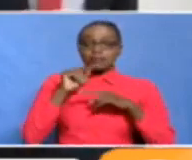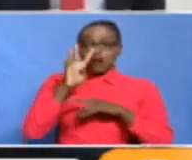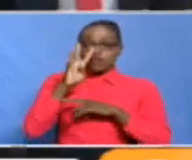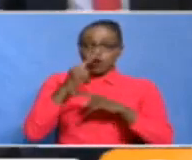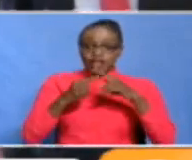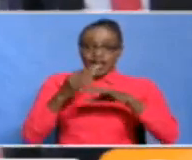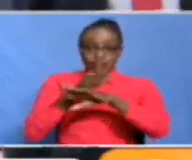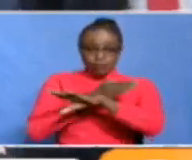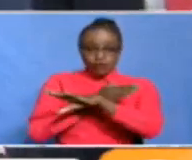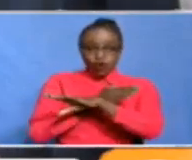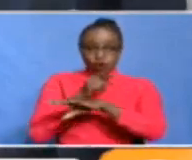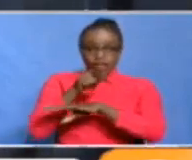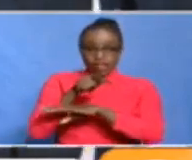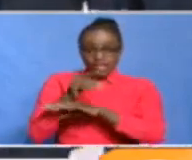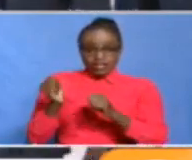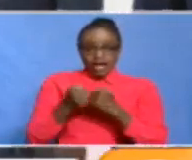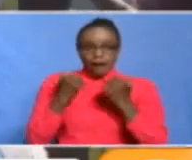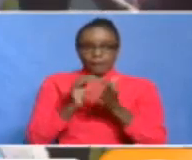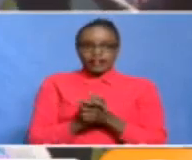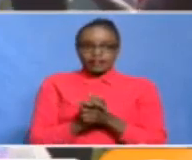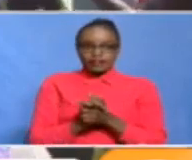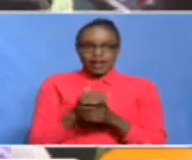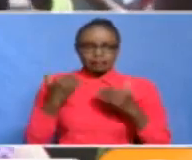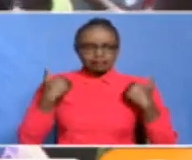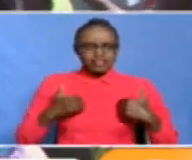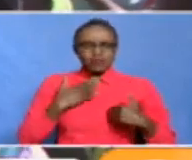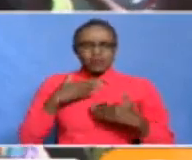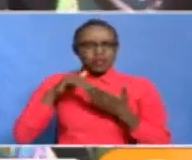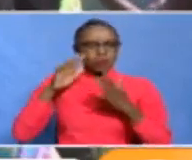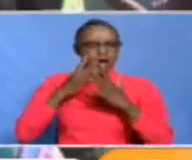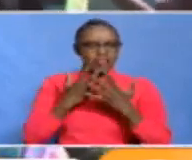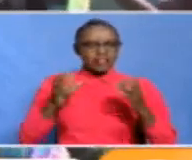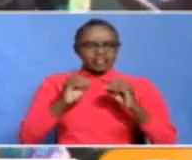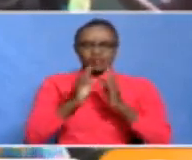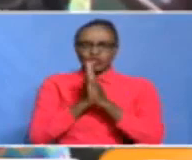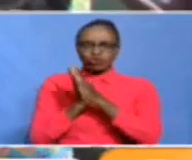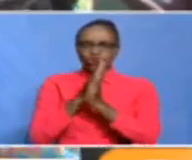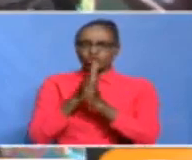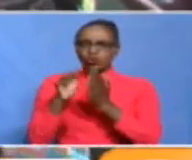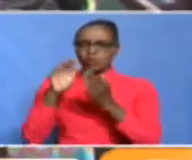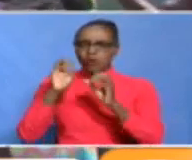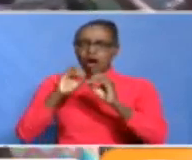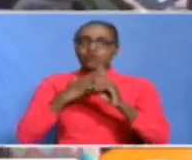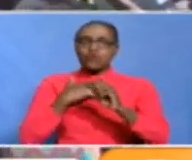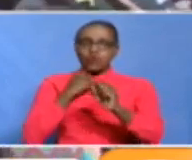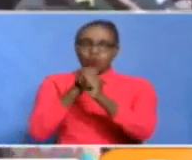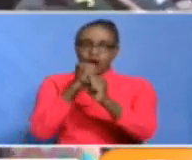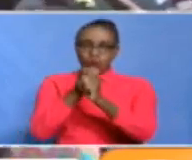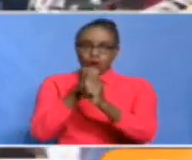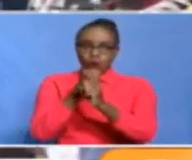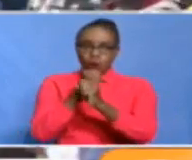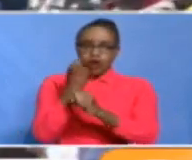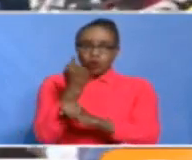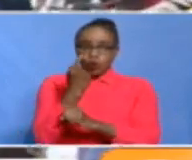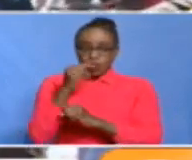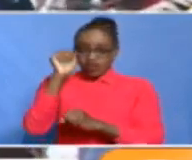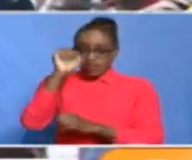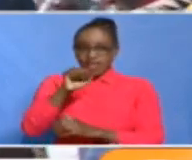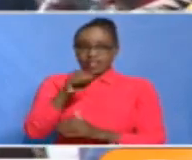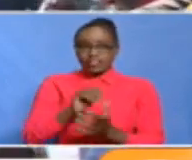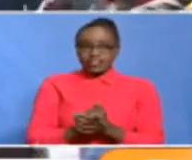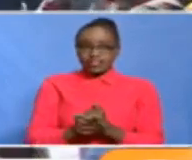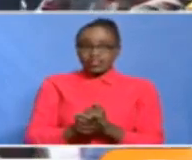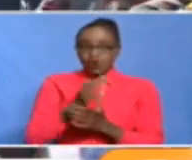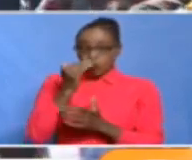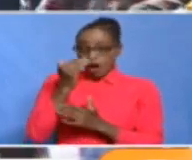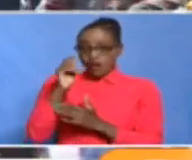kabla ya mchuano huo. Mimi sitaki mambo mengi, sitaki ma story mengi. Mimi nataka tufanye kazi. Yes, kwa